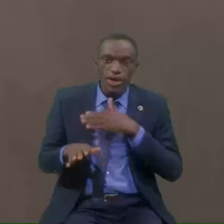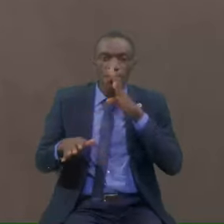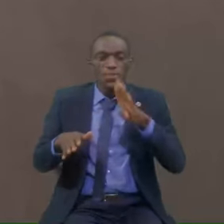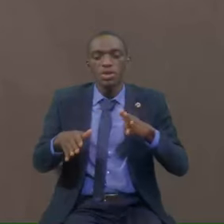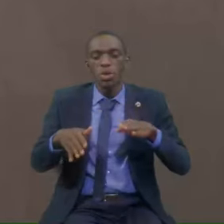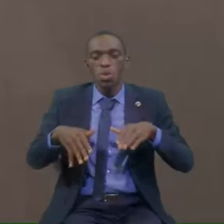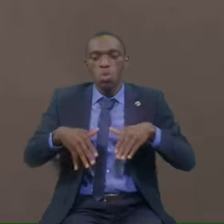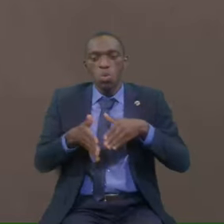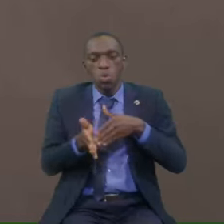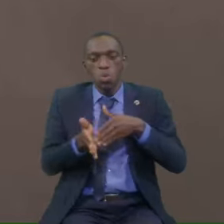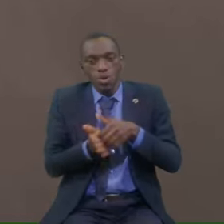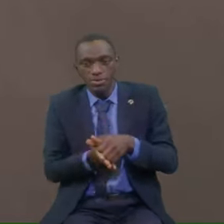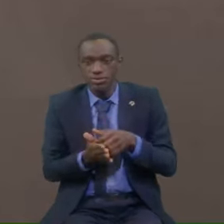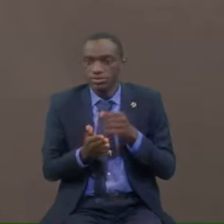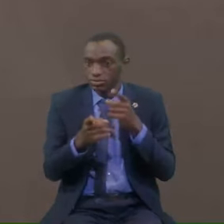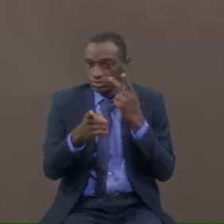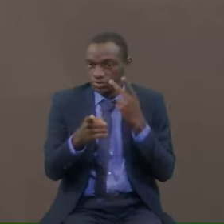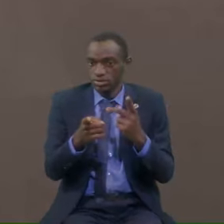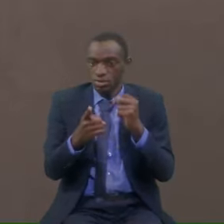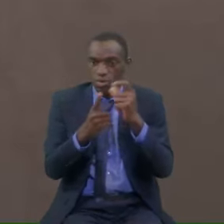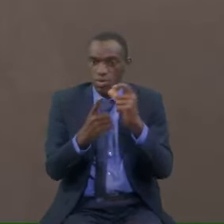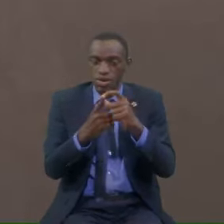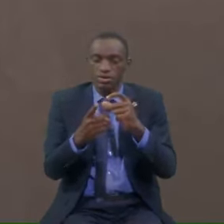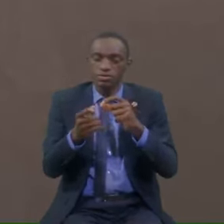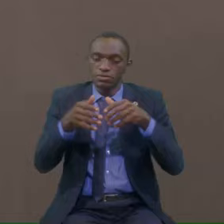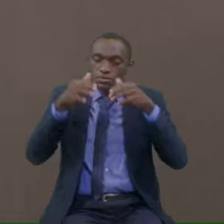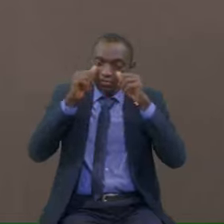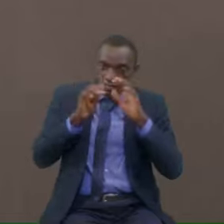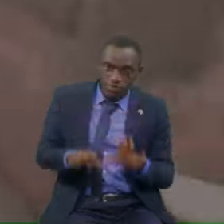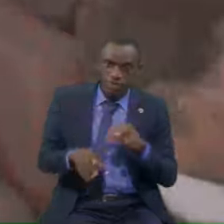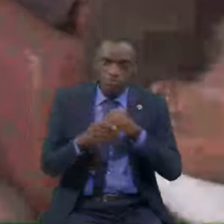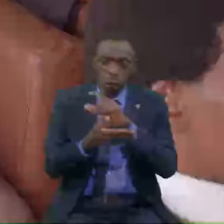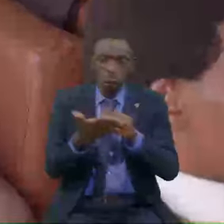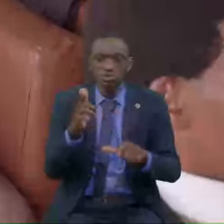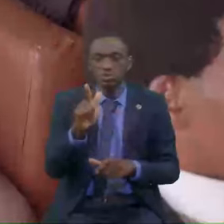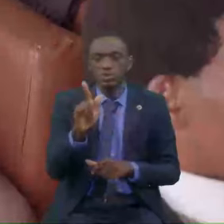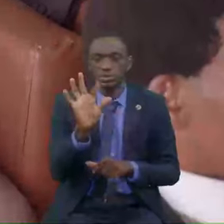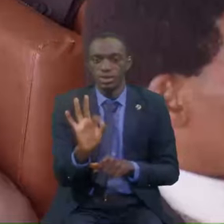voyez, le mot se fatiguer. Verset 28, verset 29.